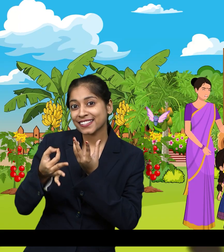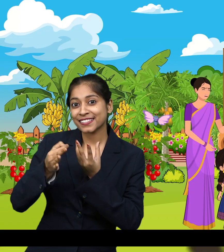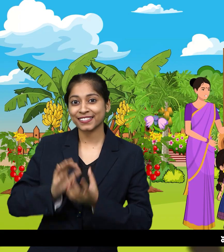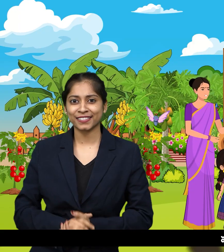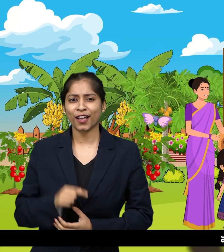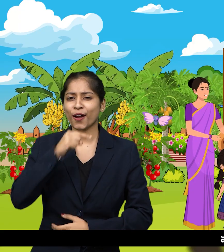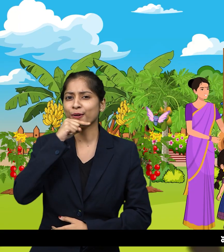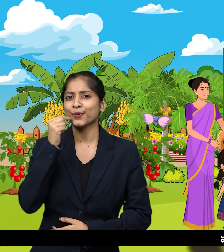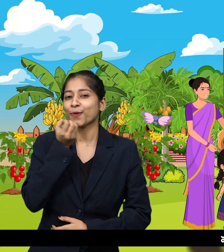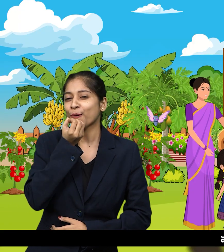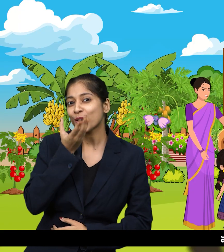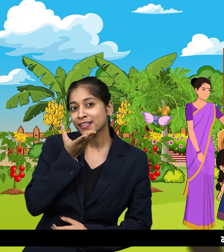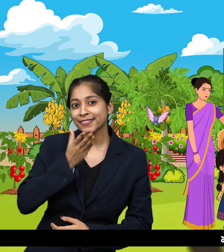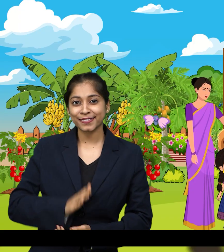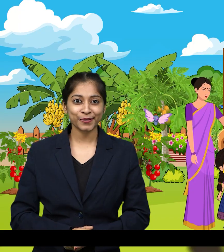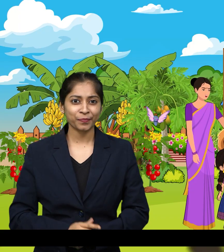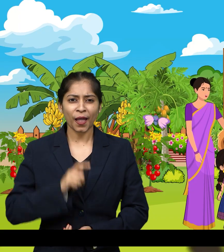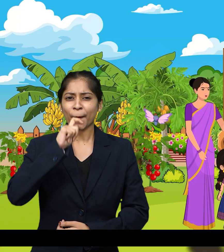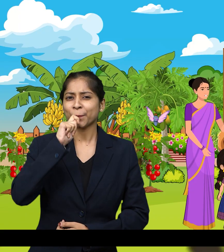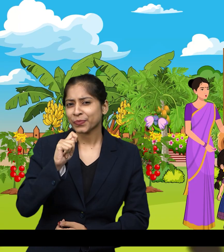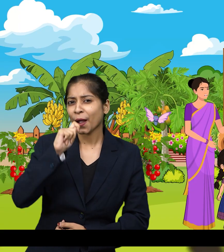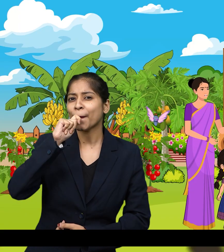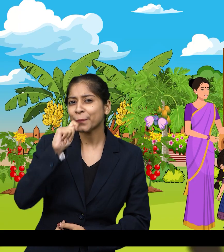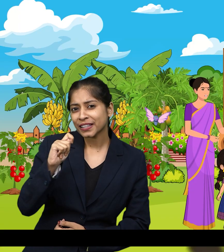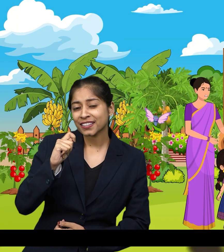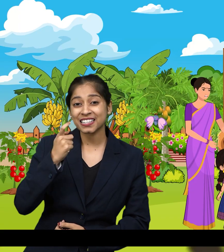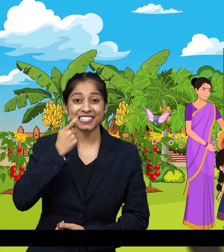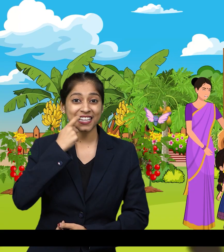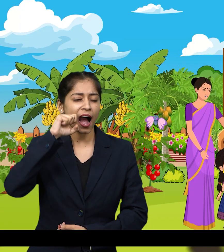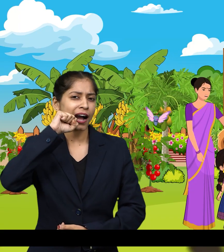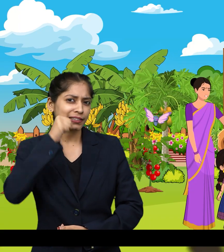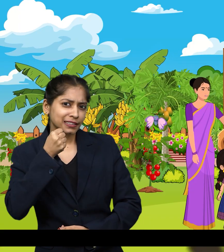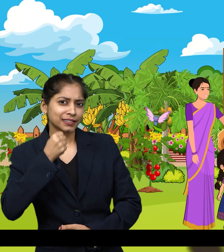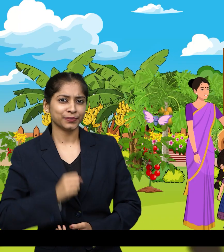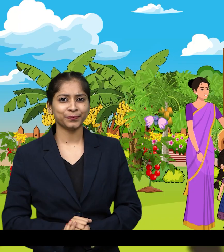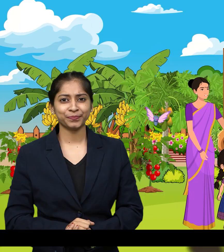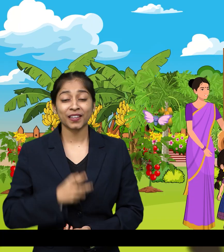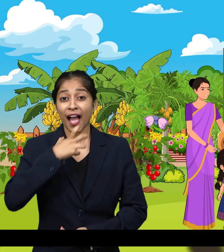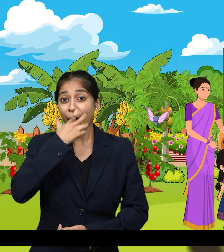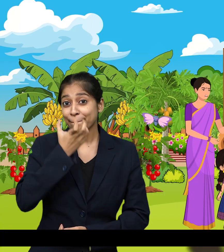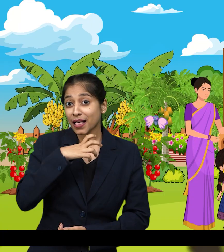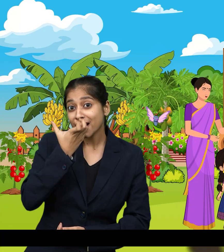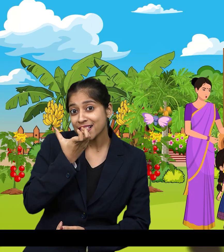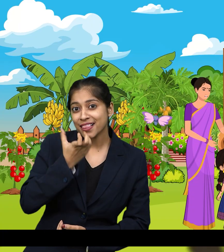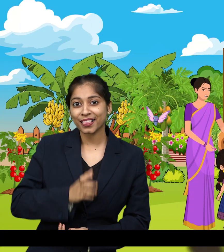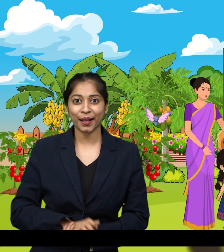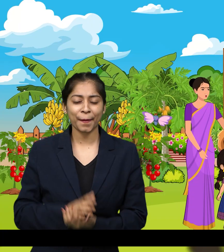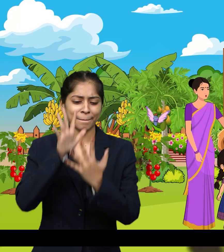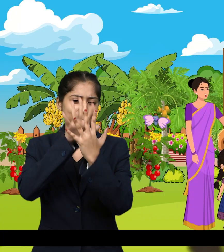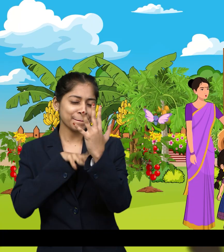గులాబీ, మునగకాయ, ముల్లంగి, యాపిల్,